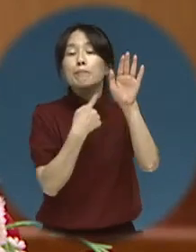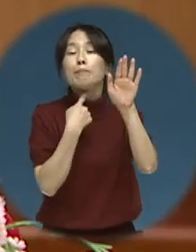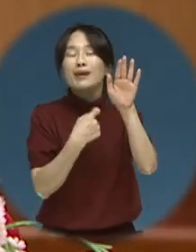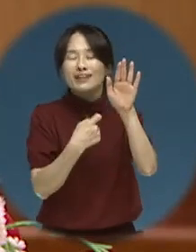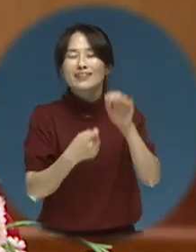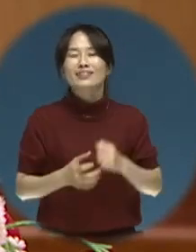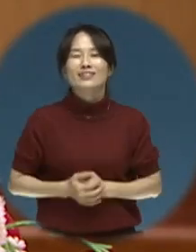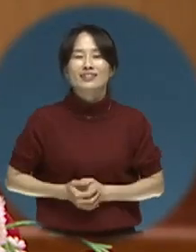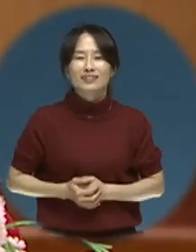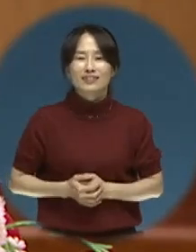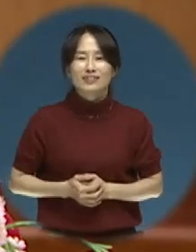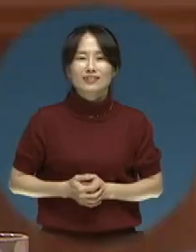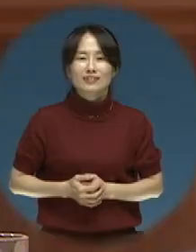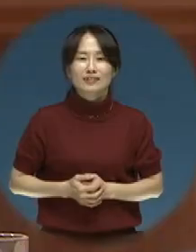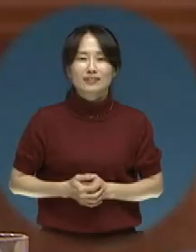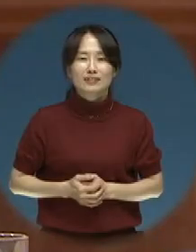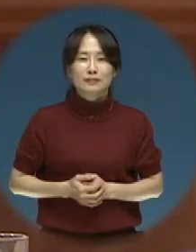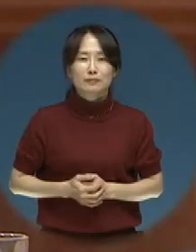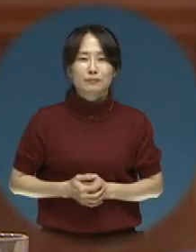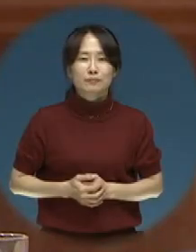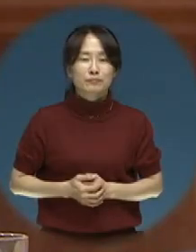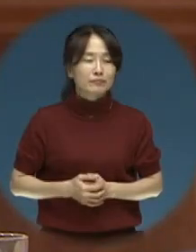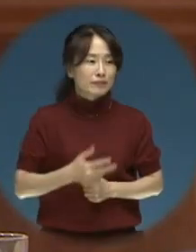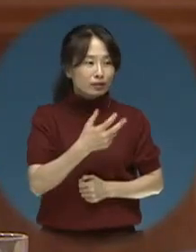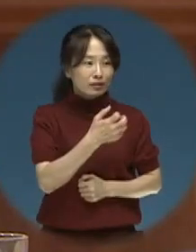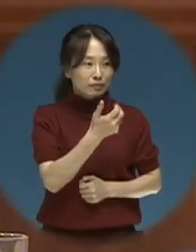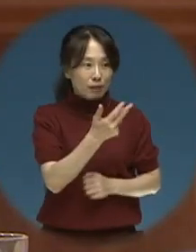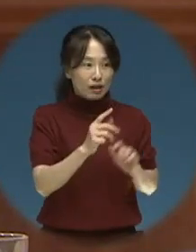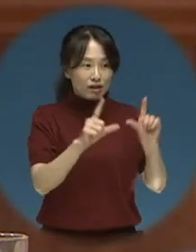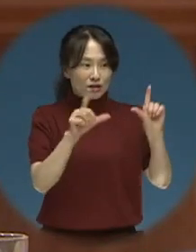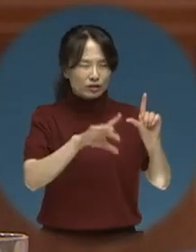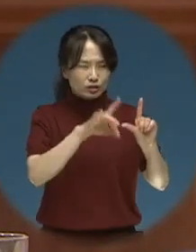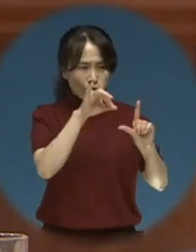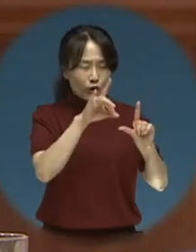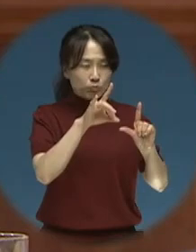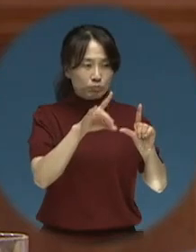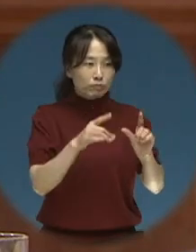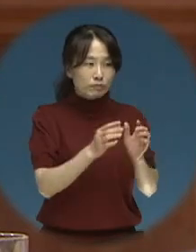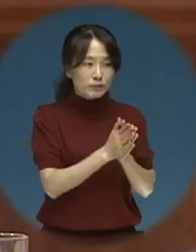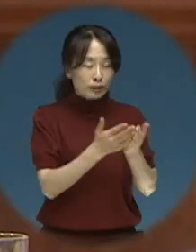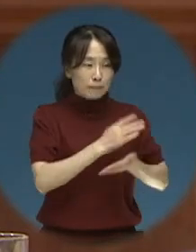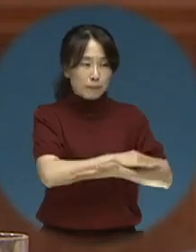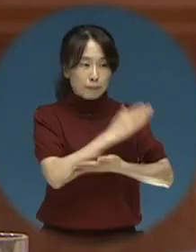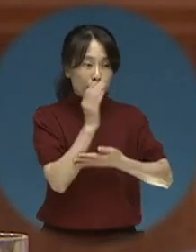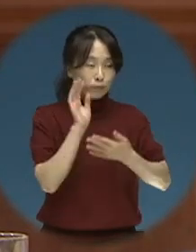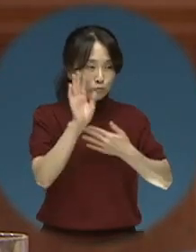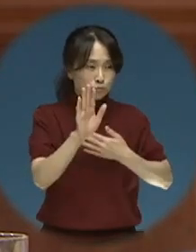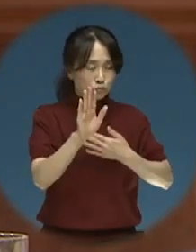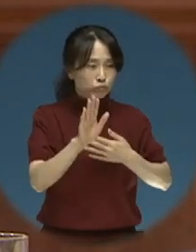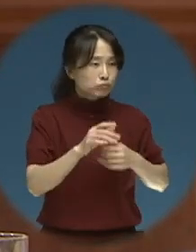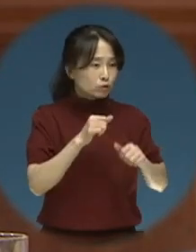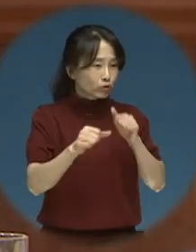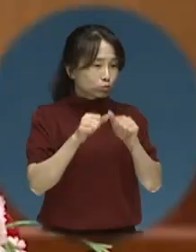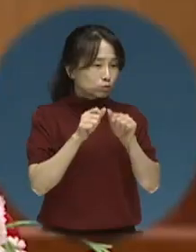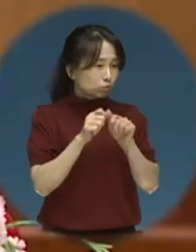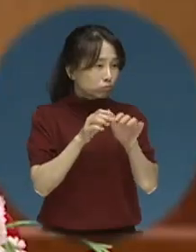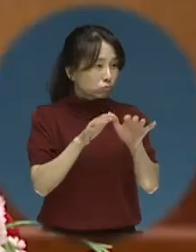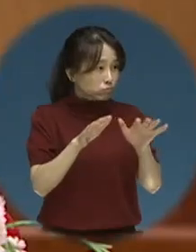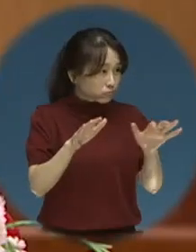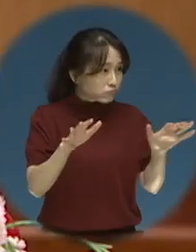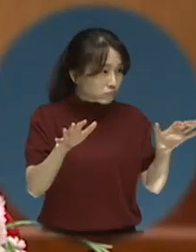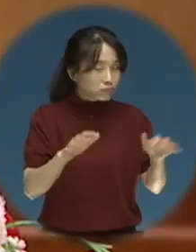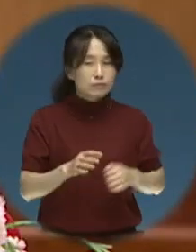이렇게 했죠. 그러니까 네. 사실 78년 첫 수필집에 실린 이후부터 아름아름 퍼져나갔고 네, 네.